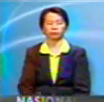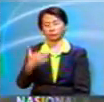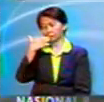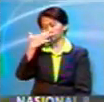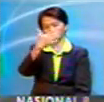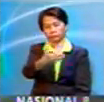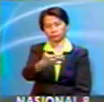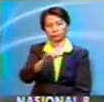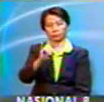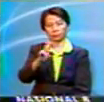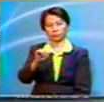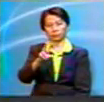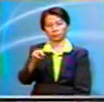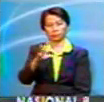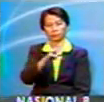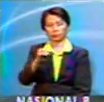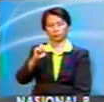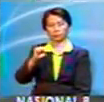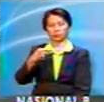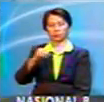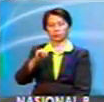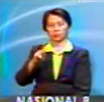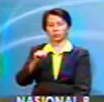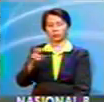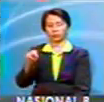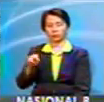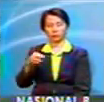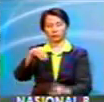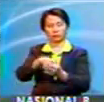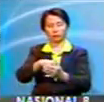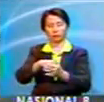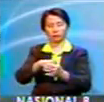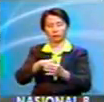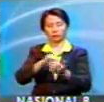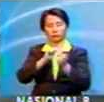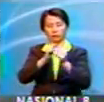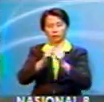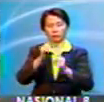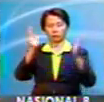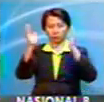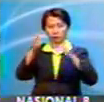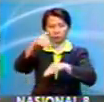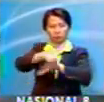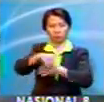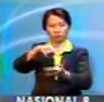Terima kasih, Ivan Toh dan juga Shikin. Baiklah, antara yang menarik dalam National malam ini.